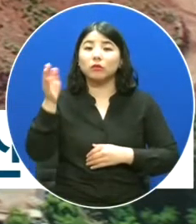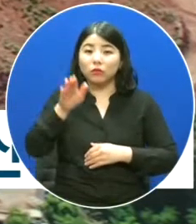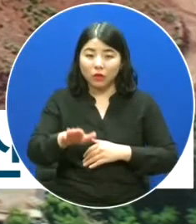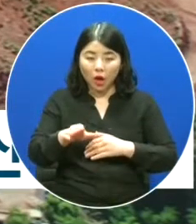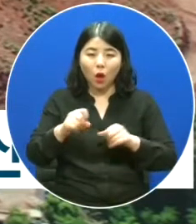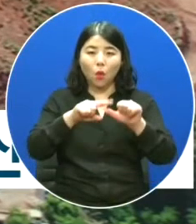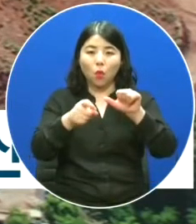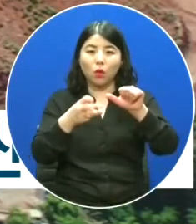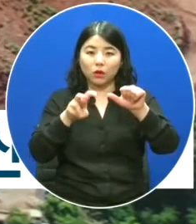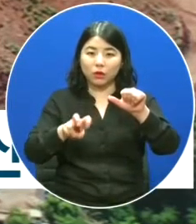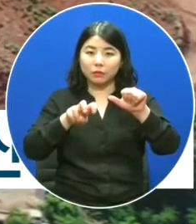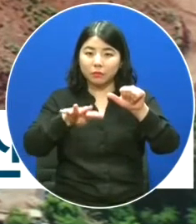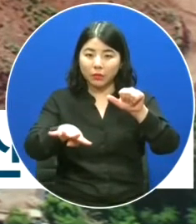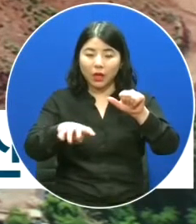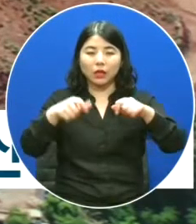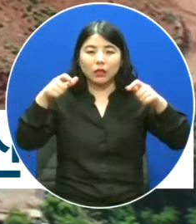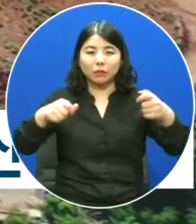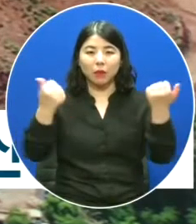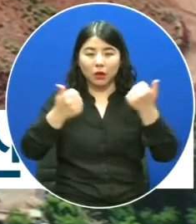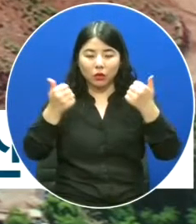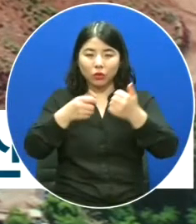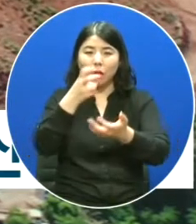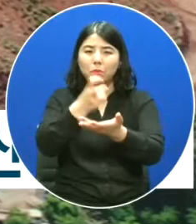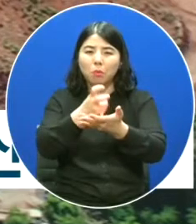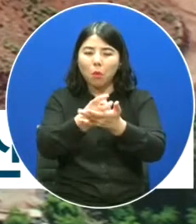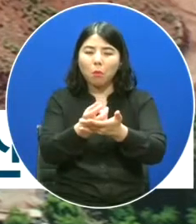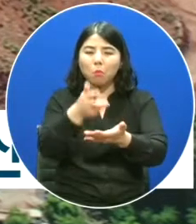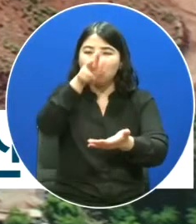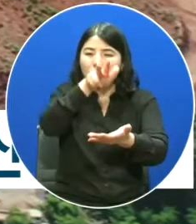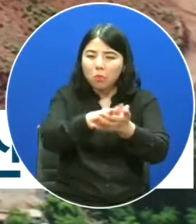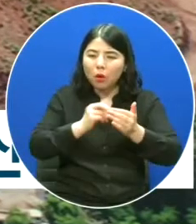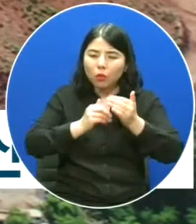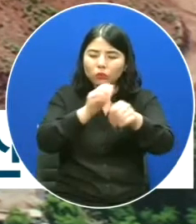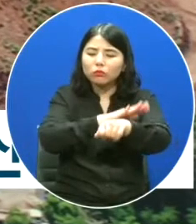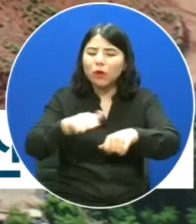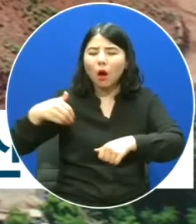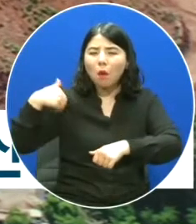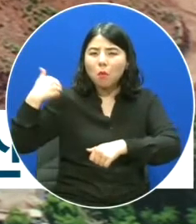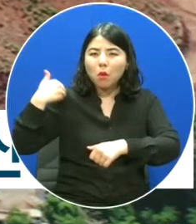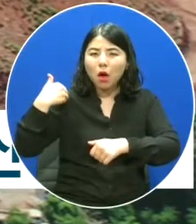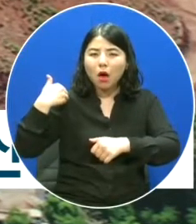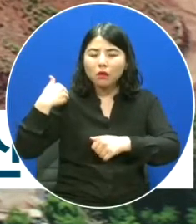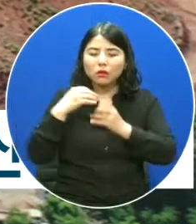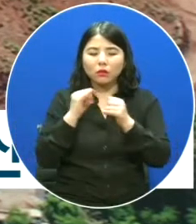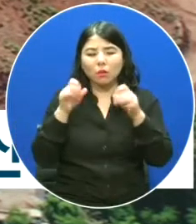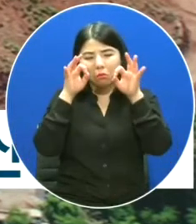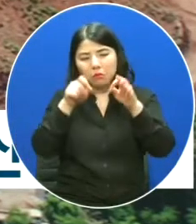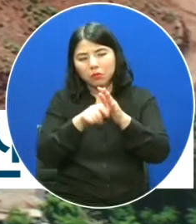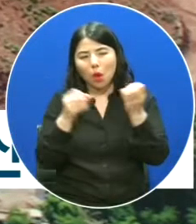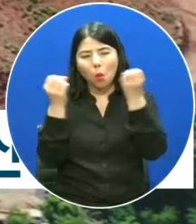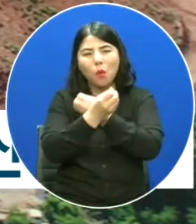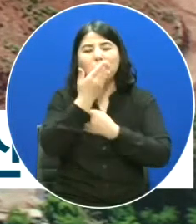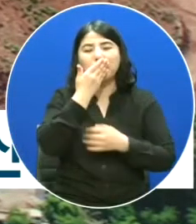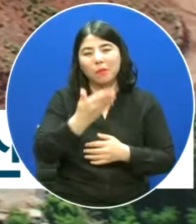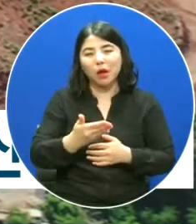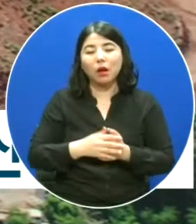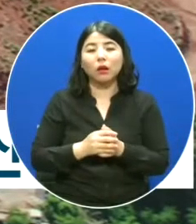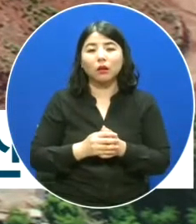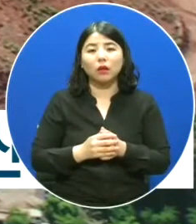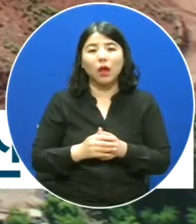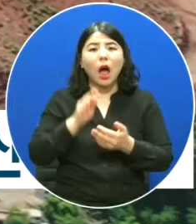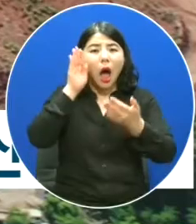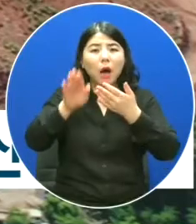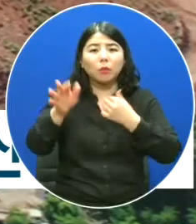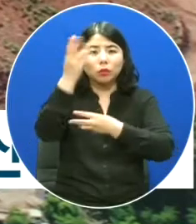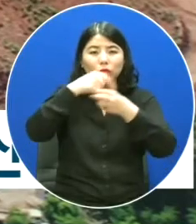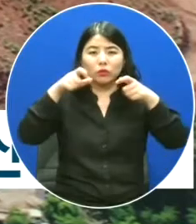반면 5월 24일에는 지방의회의 입법 과정을 잘 모르는 시청자들이 오해할 수 있는 보도가 있었습니다.